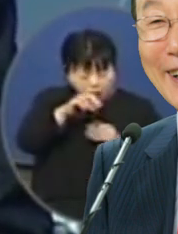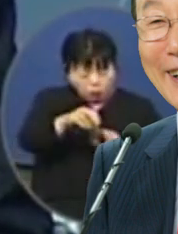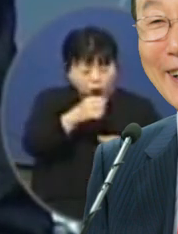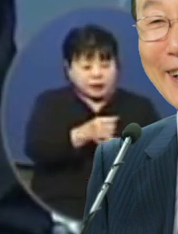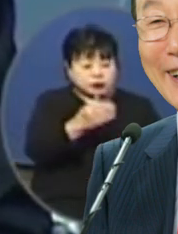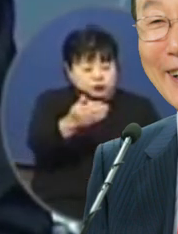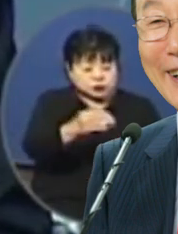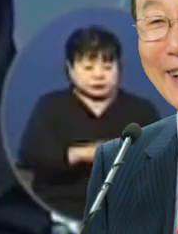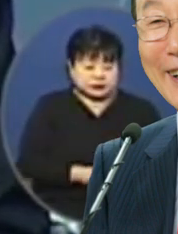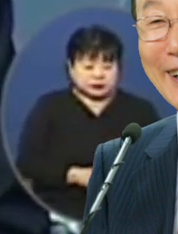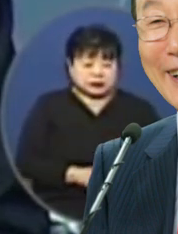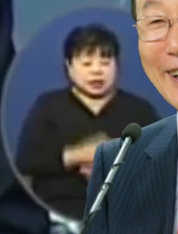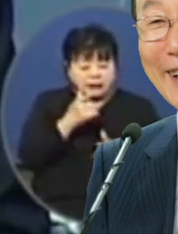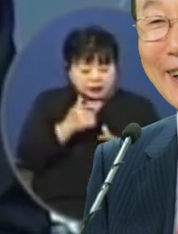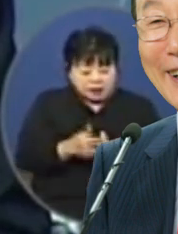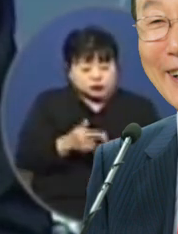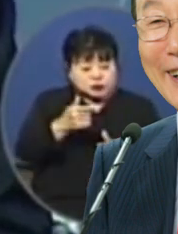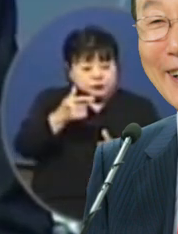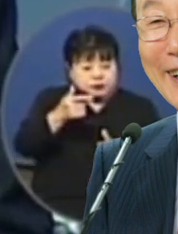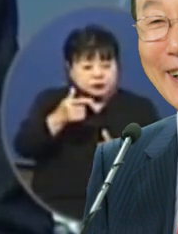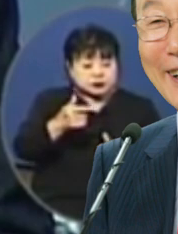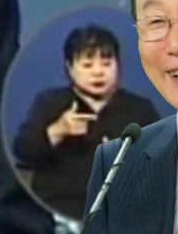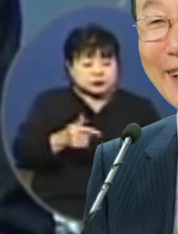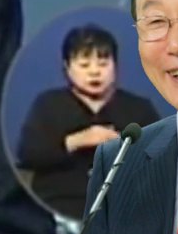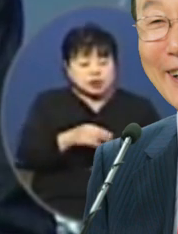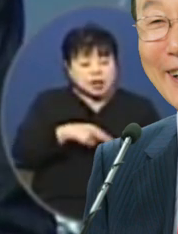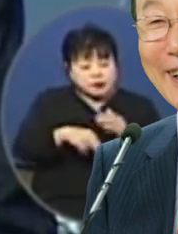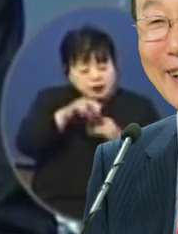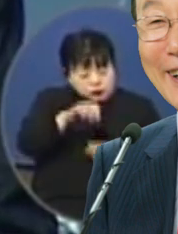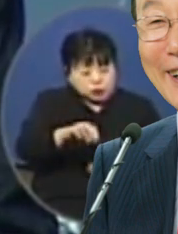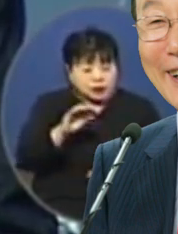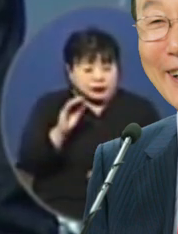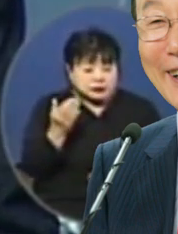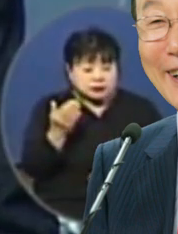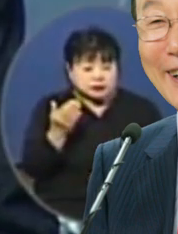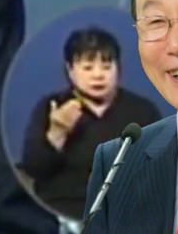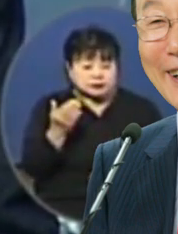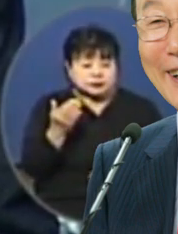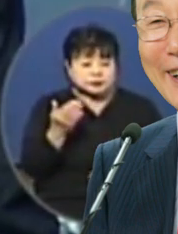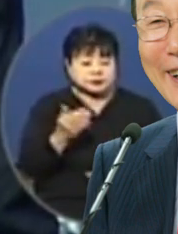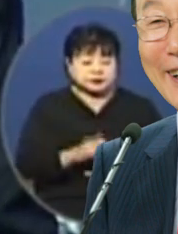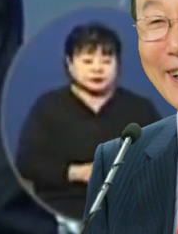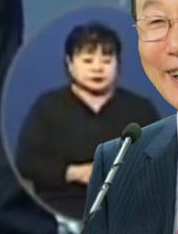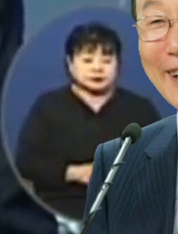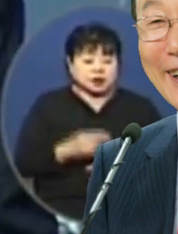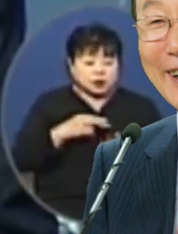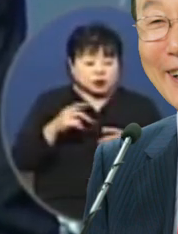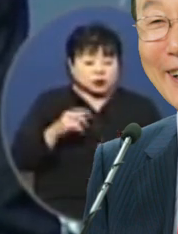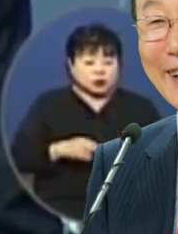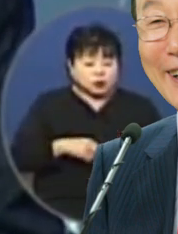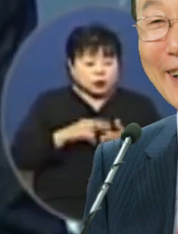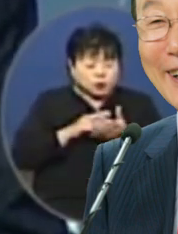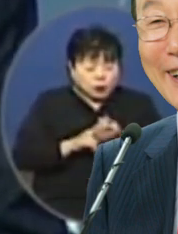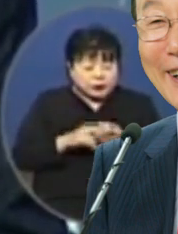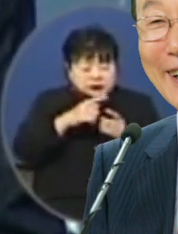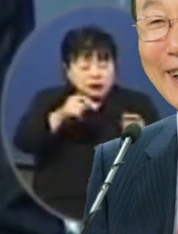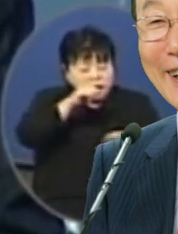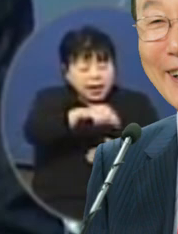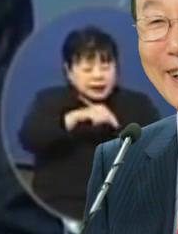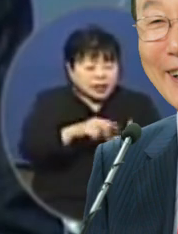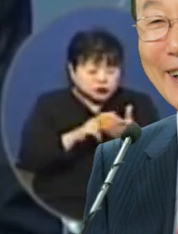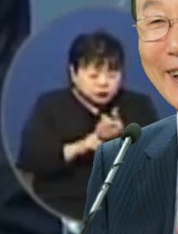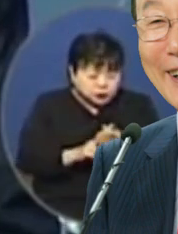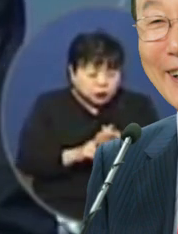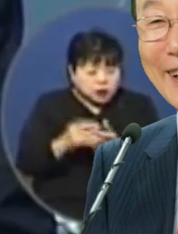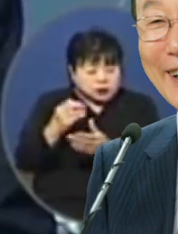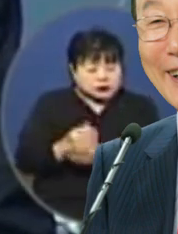만들어 주셨습니다. 예수님이 우리의 피란체가 되심으로 도피성 안에 피하고 주님께